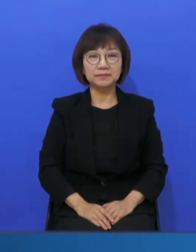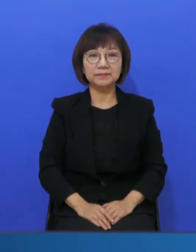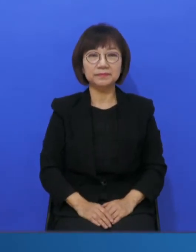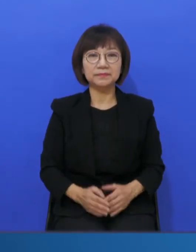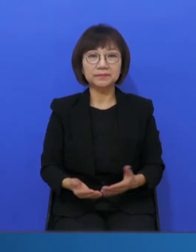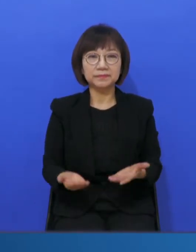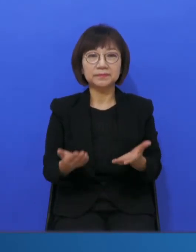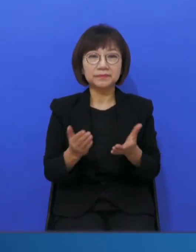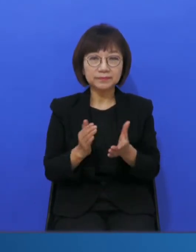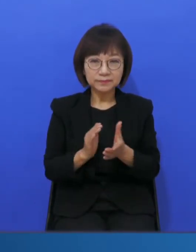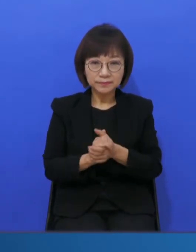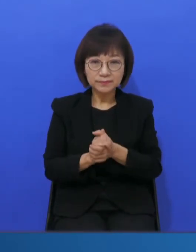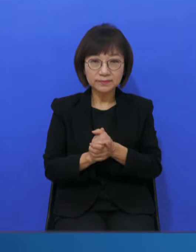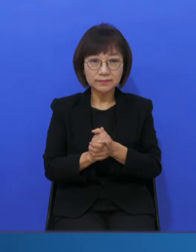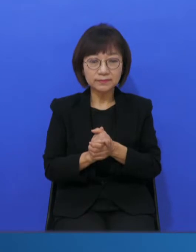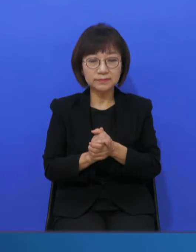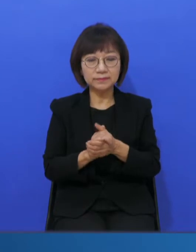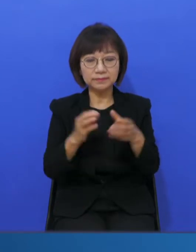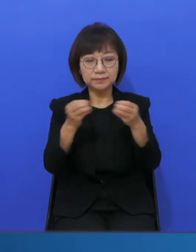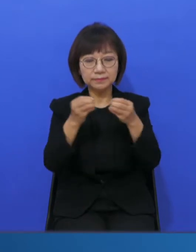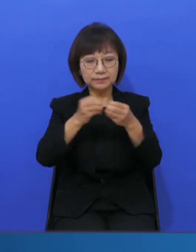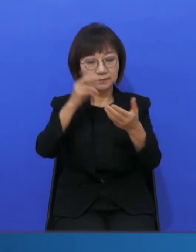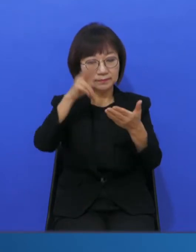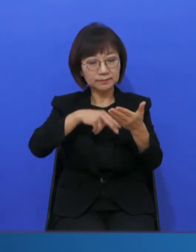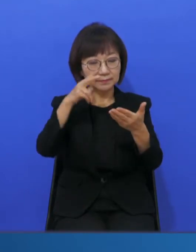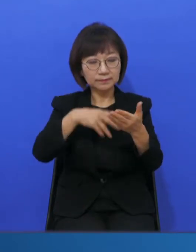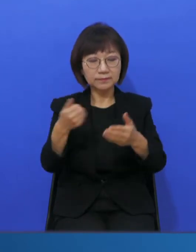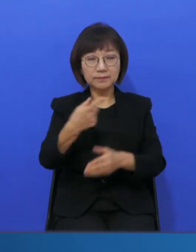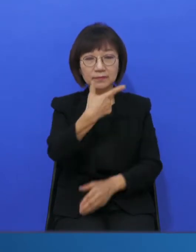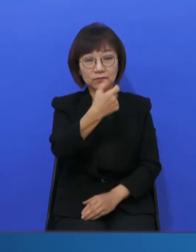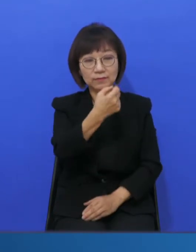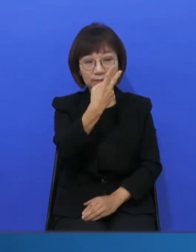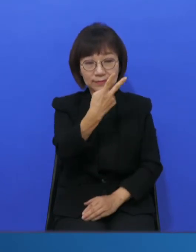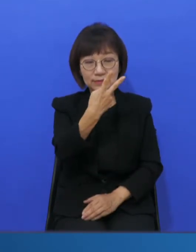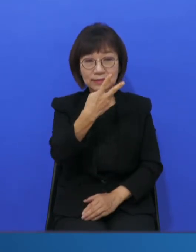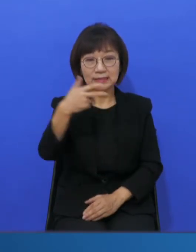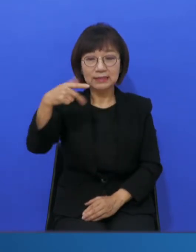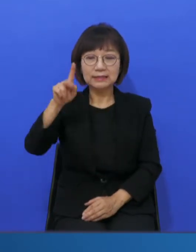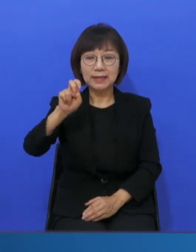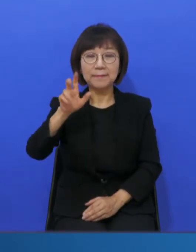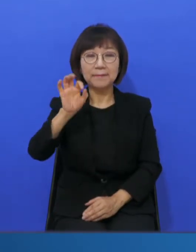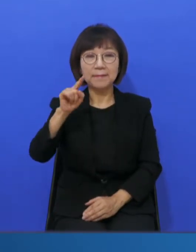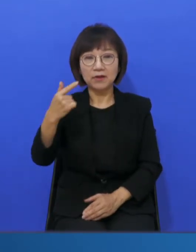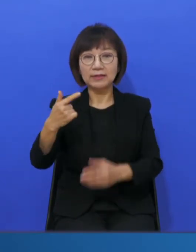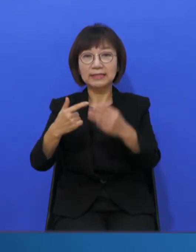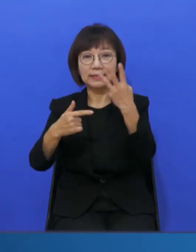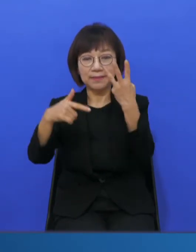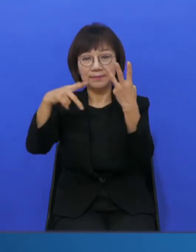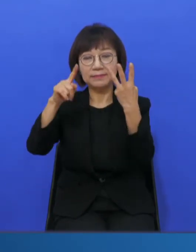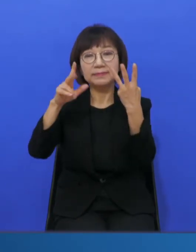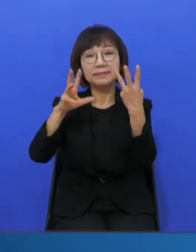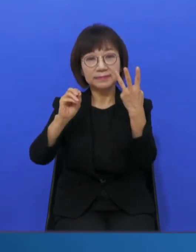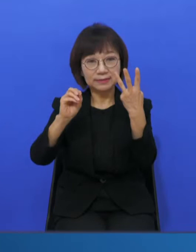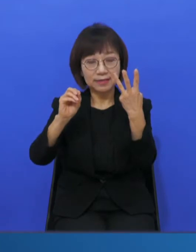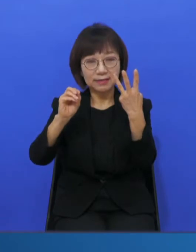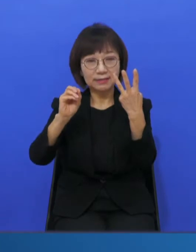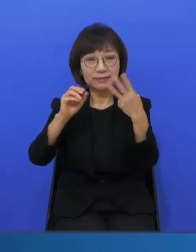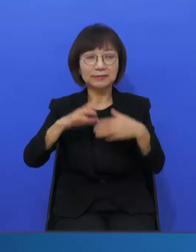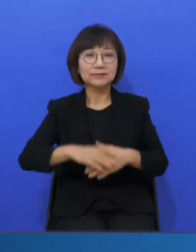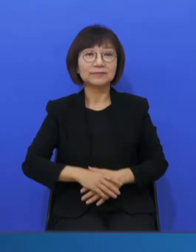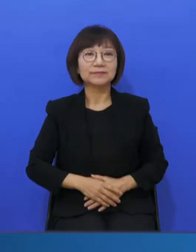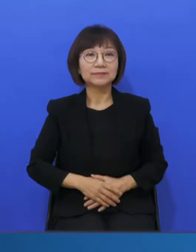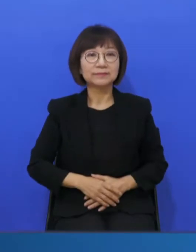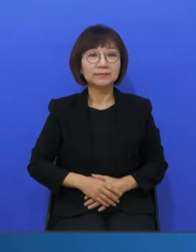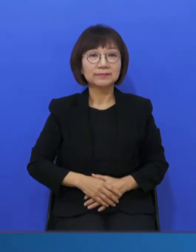아멘. Amen. 교동문 67번 잠언 3장입니다. Responsive reading number 67, Proverbs chapter